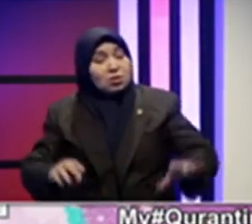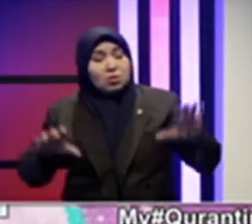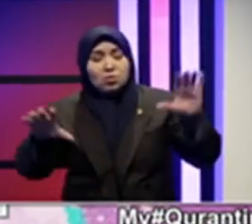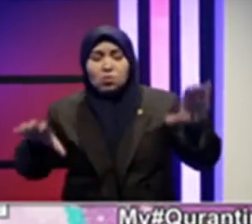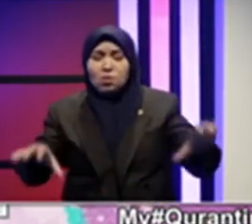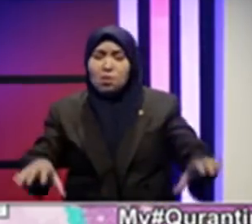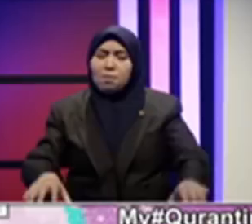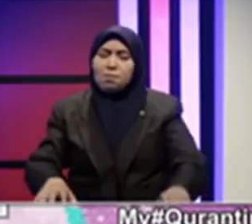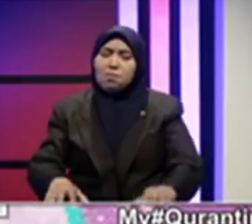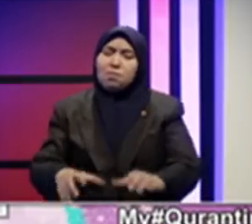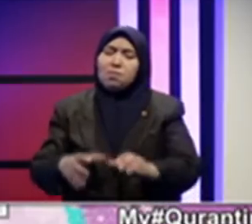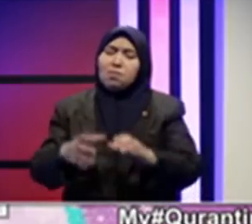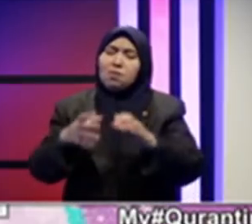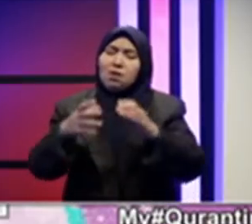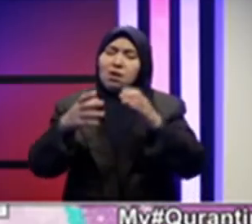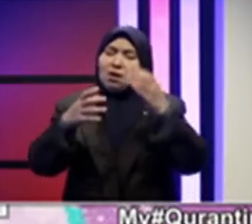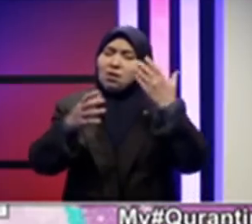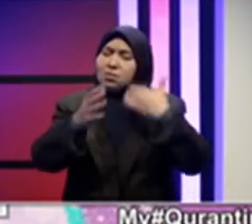كنتم